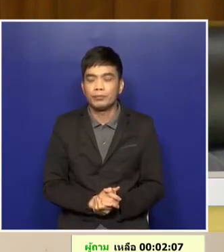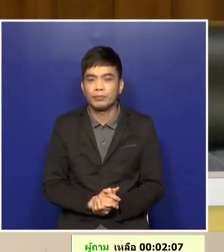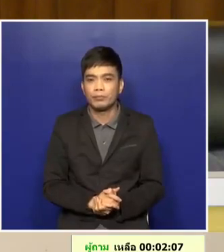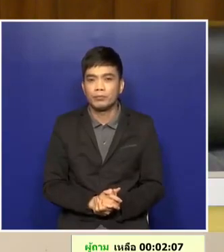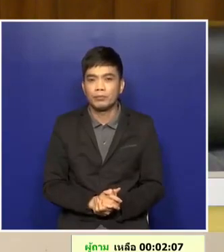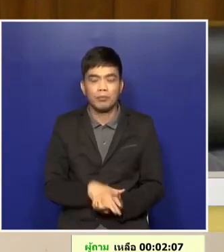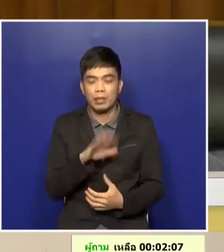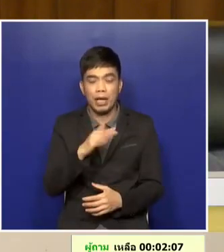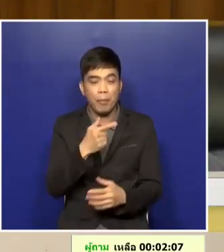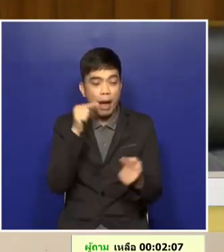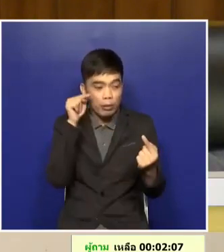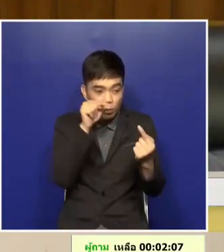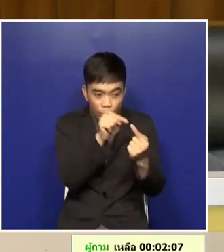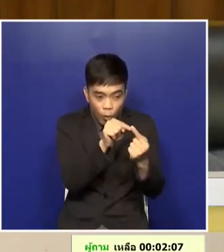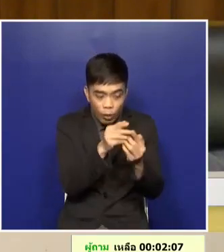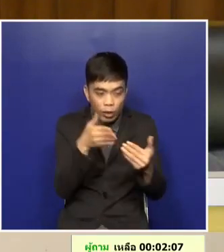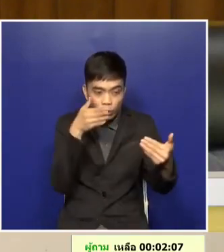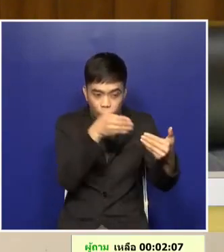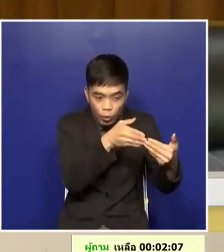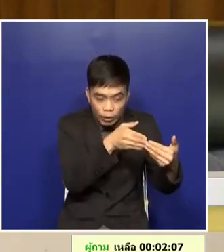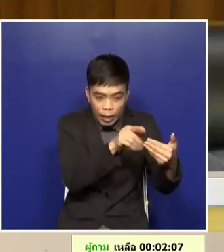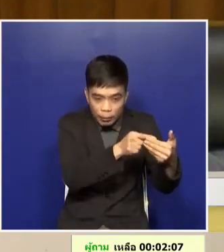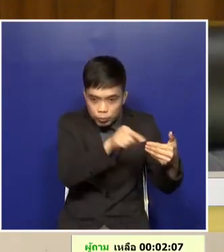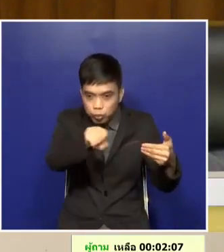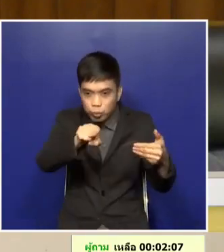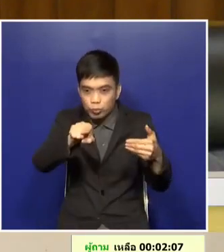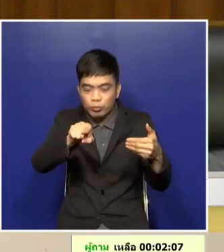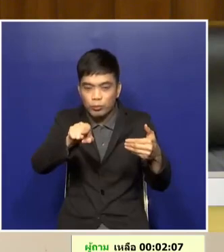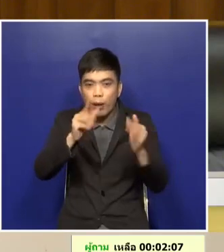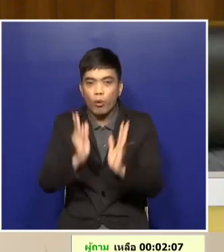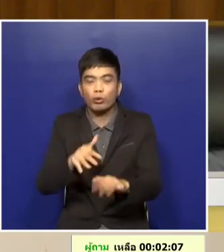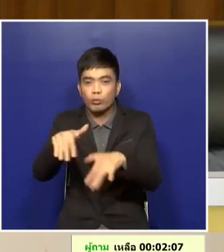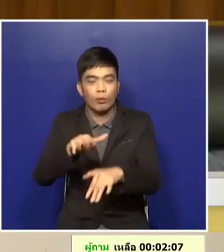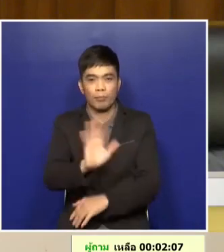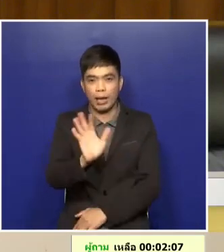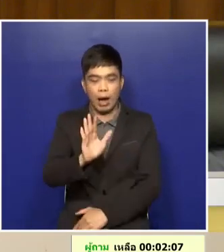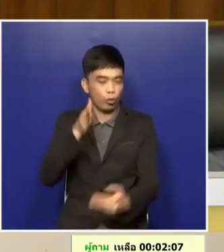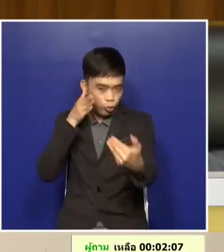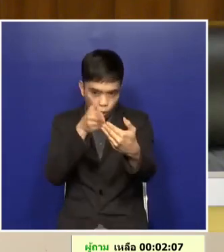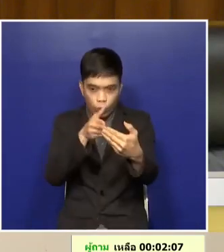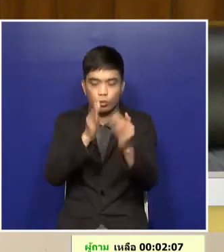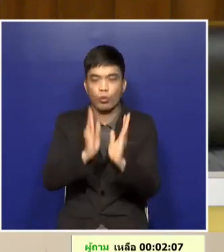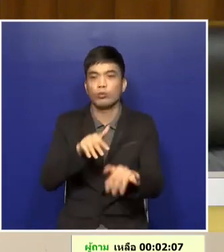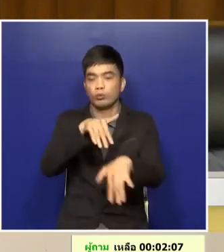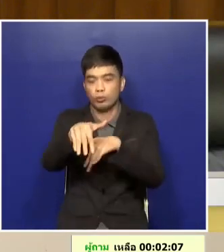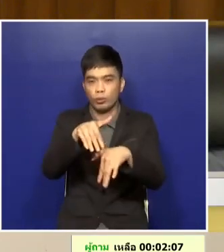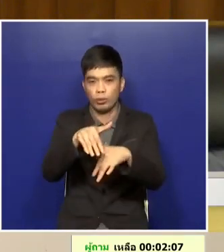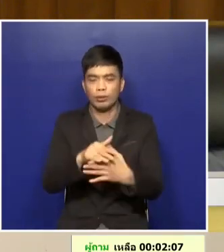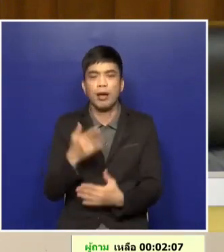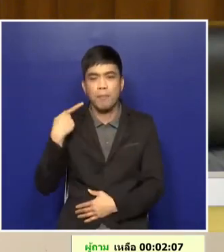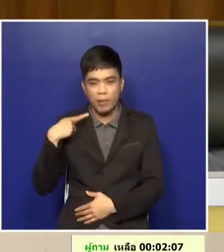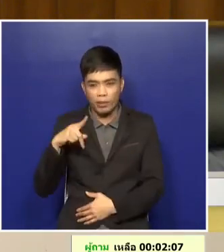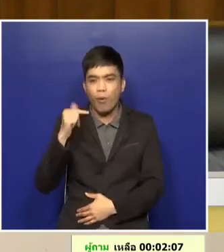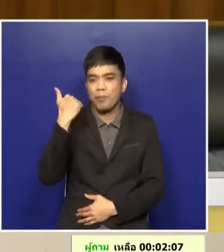ไปผ่านในหน้าผ่านอะไรเจ้ามืออะไรทั้งสิ้นนะครับอันนี้ก็เป็นเรื่องที่ผมคิดว่ามันก็เป็นประโยชน์นะครับแต่ว่าเ